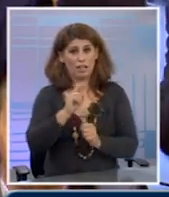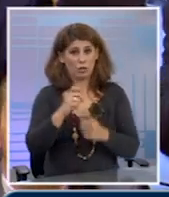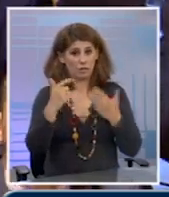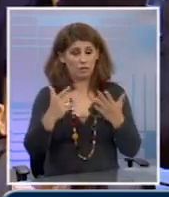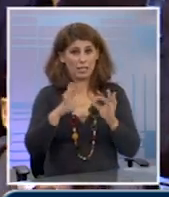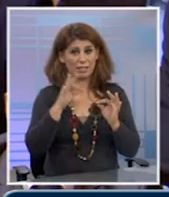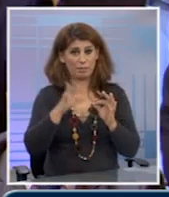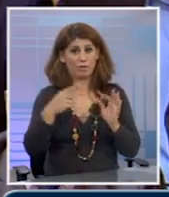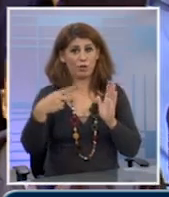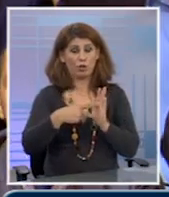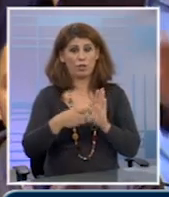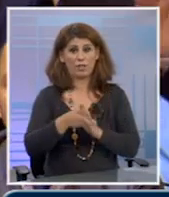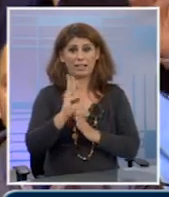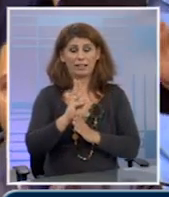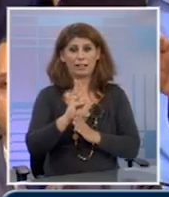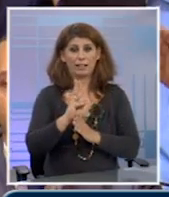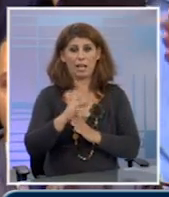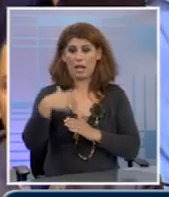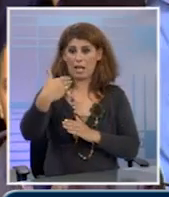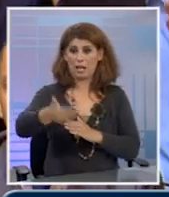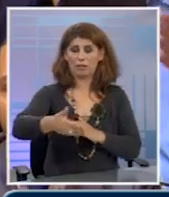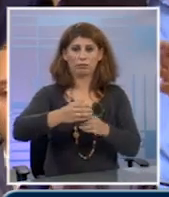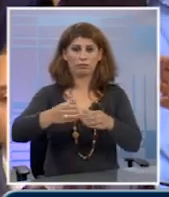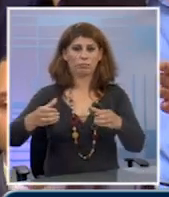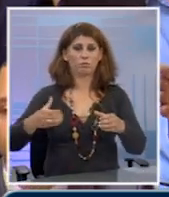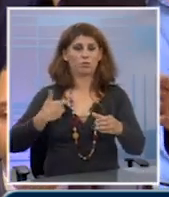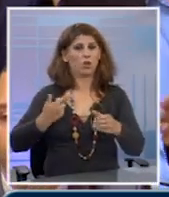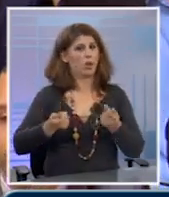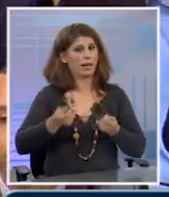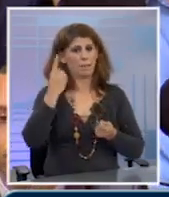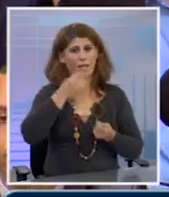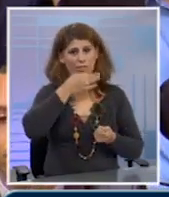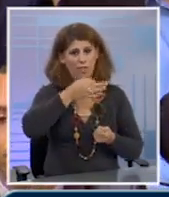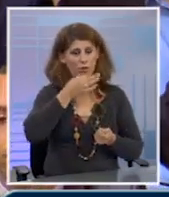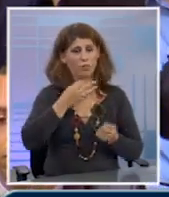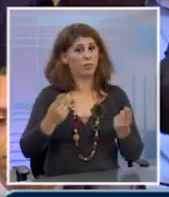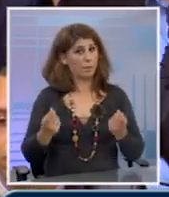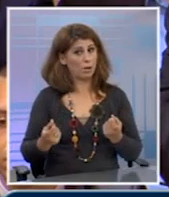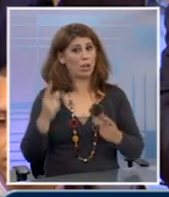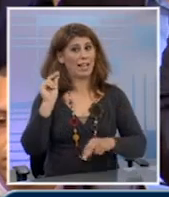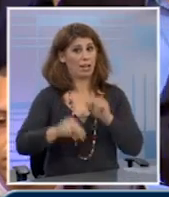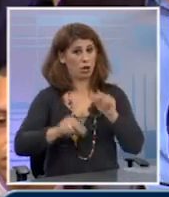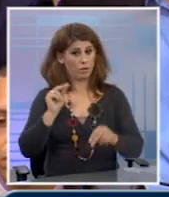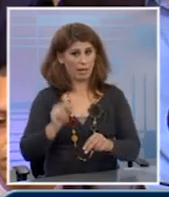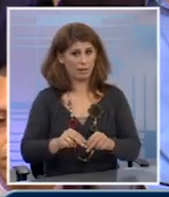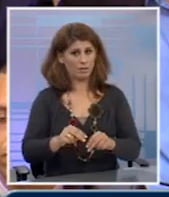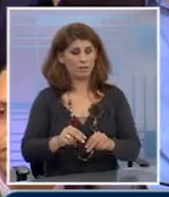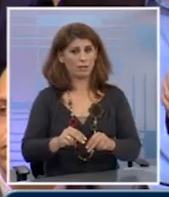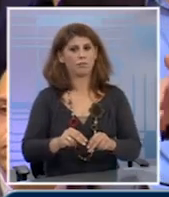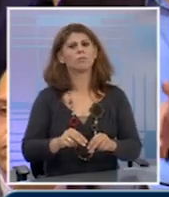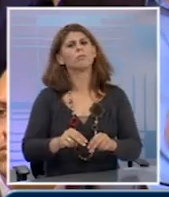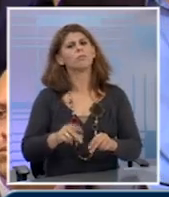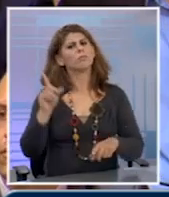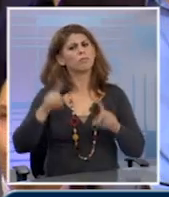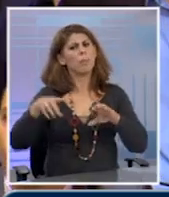σεπτεμβρίου του 2013 στο περιστύλιο της βουλής έκανα μία δήλωση ότι θα προκαλέσω εκλογές σε διάφορες